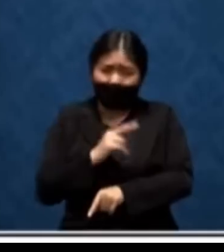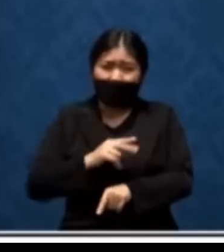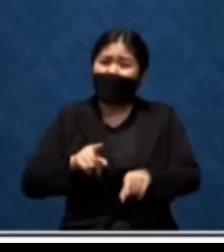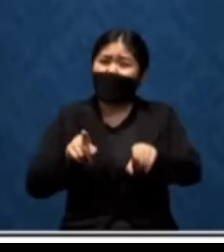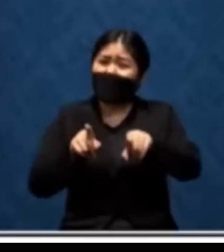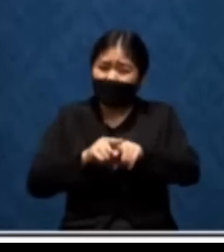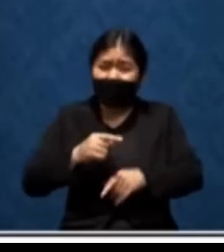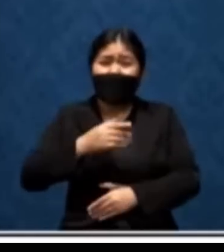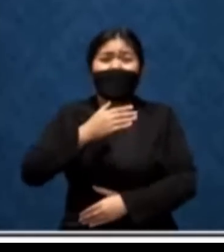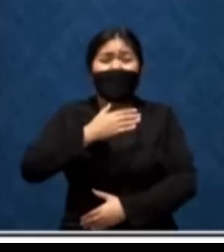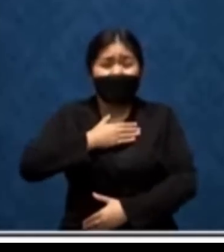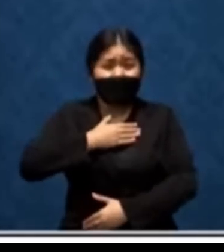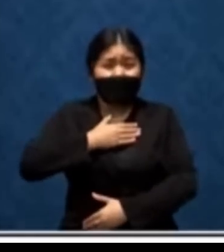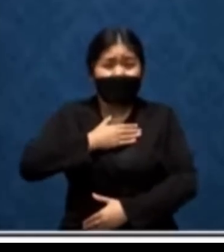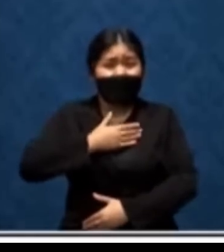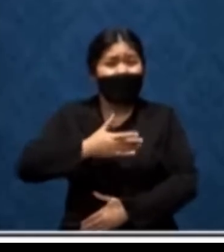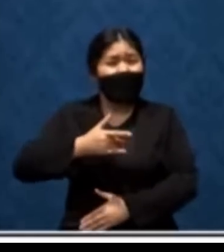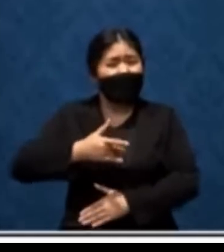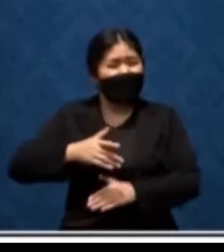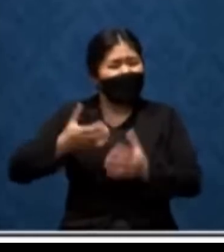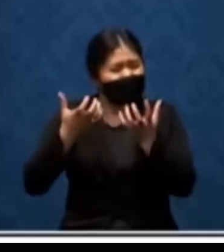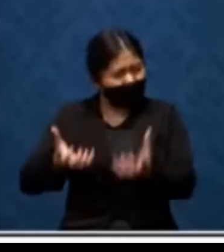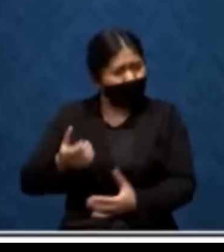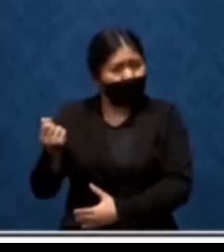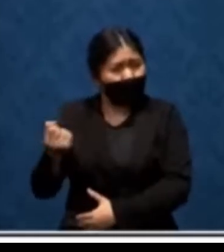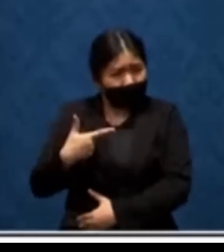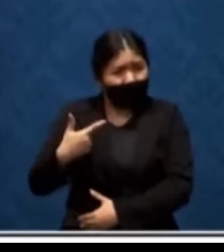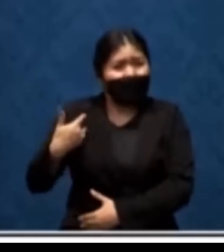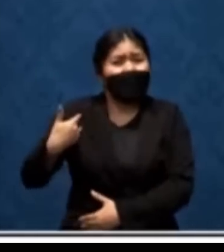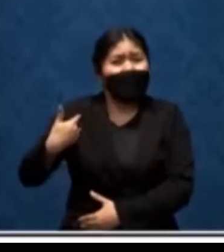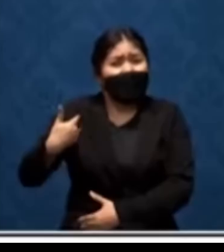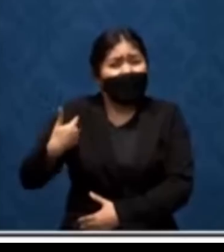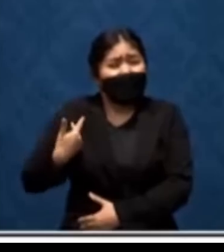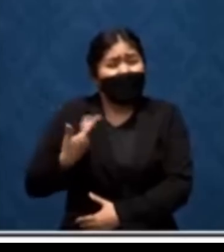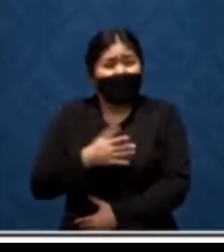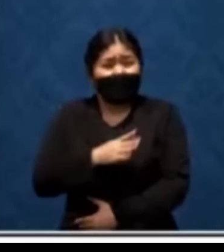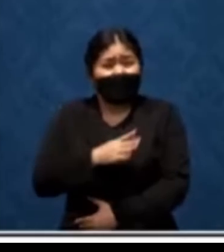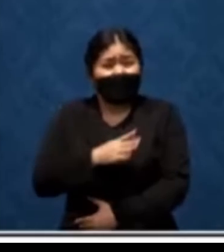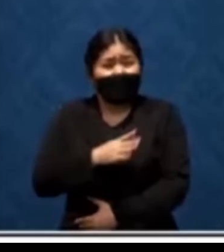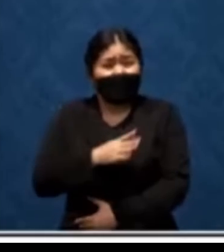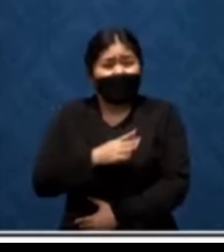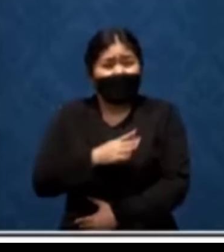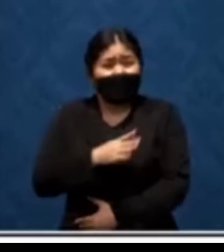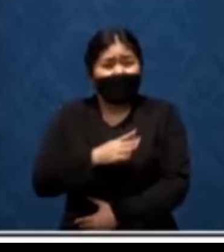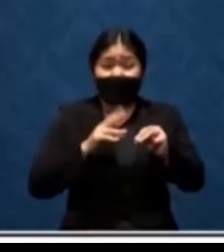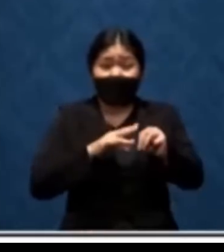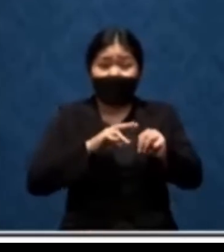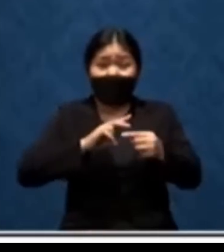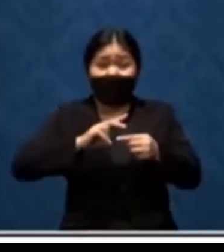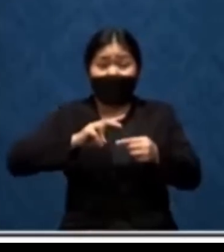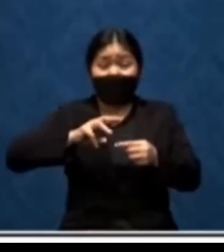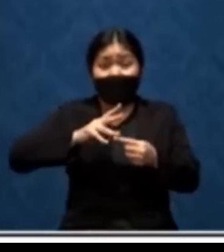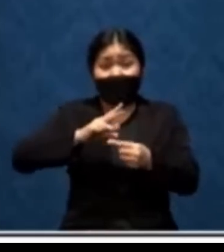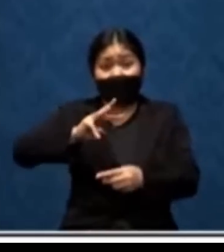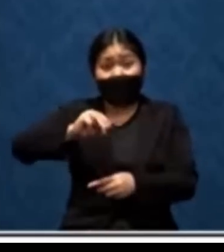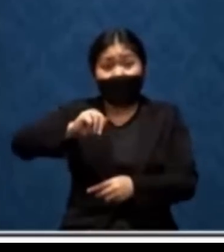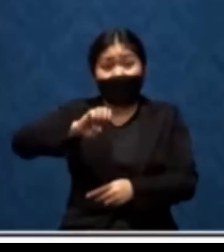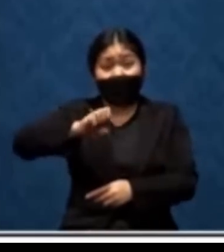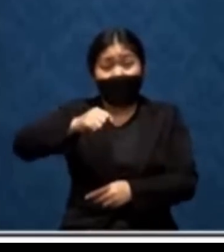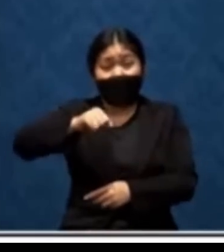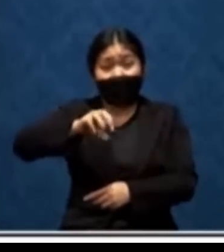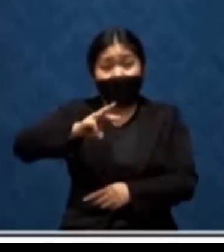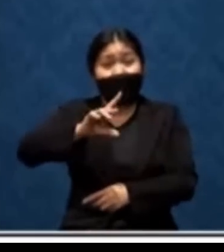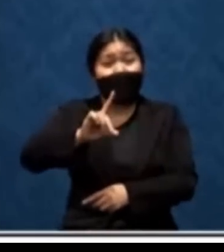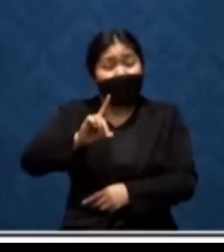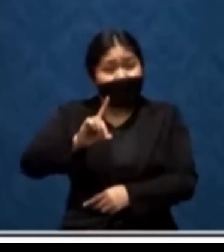ฉันและหนักกว่าดิฉันด้วยซ้ำไม่ใช่แค่เมวดีที่ประเทศล